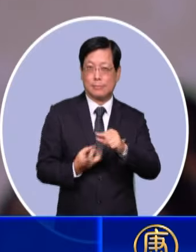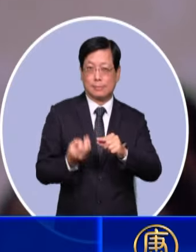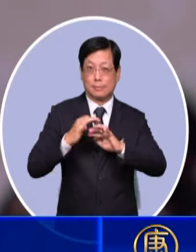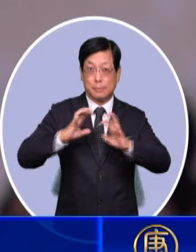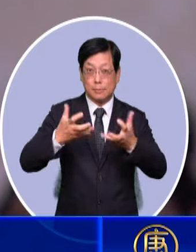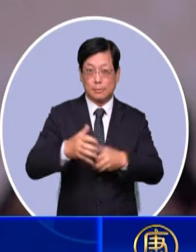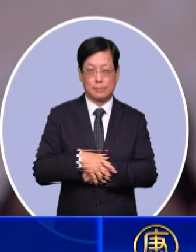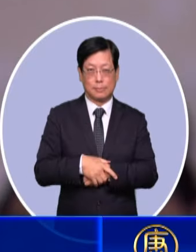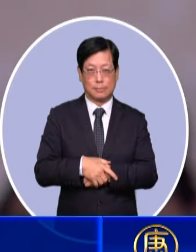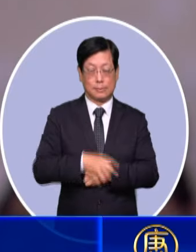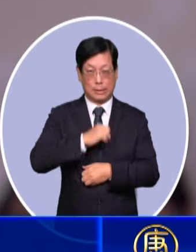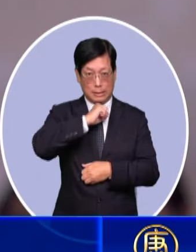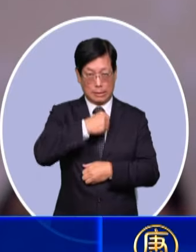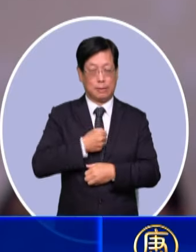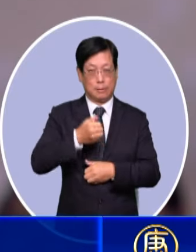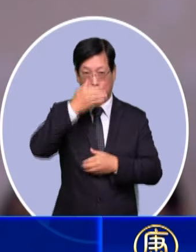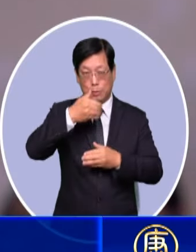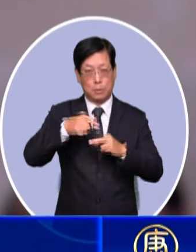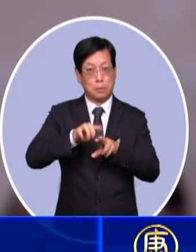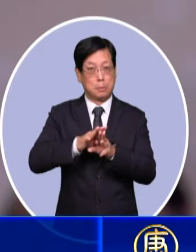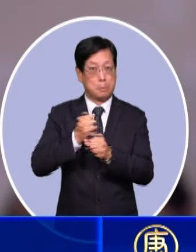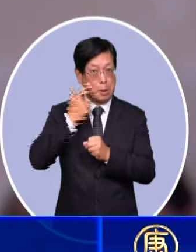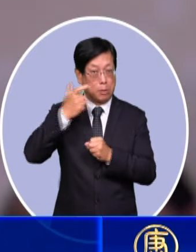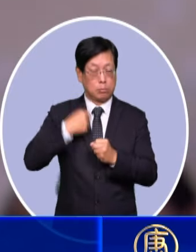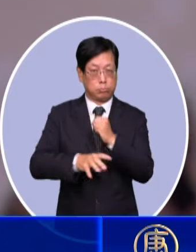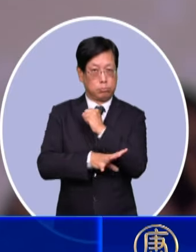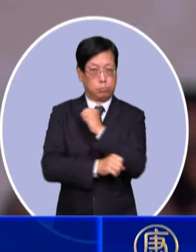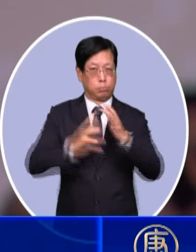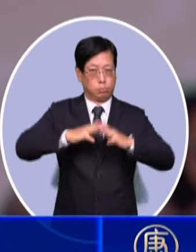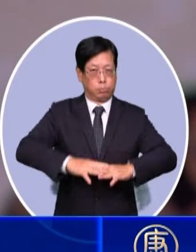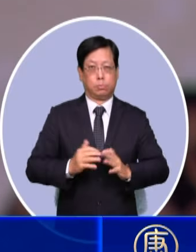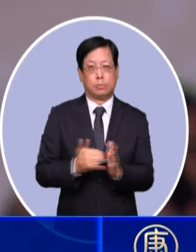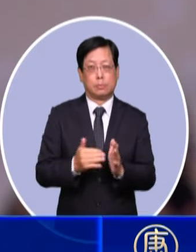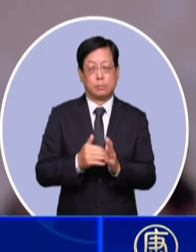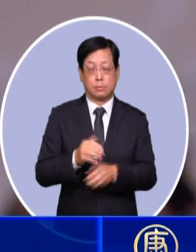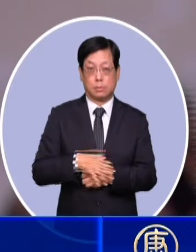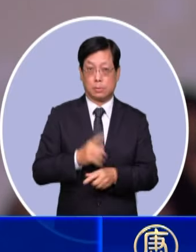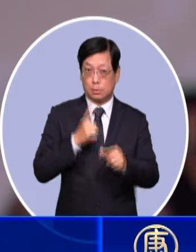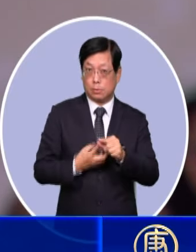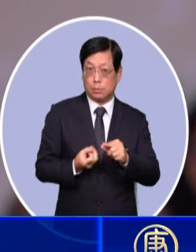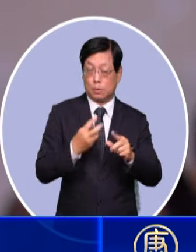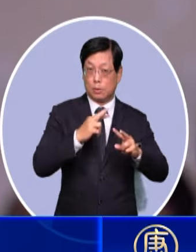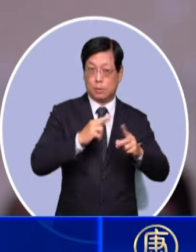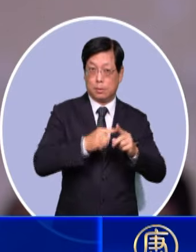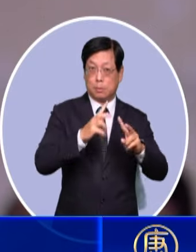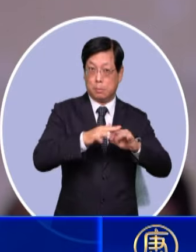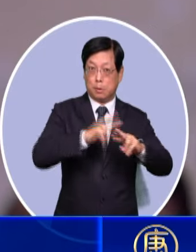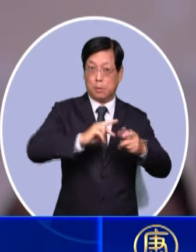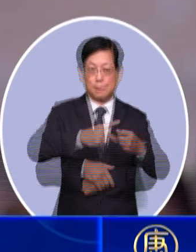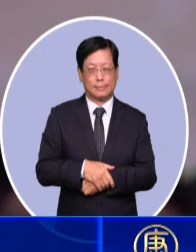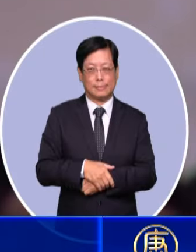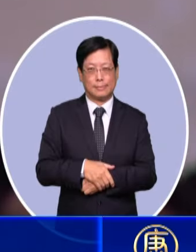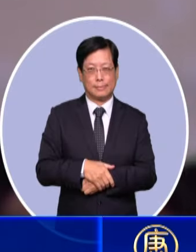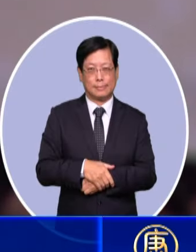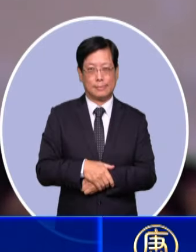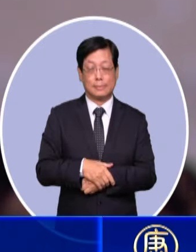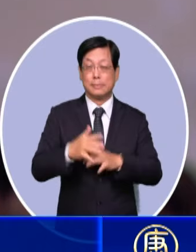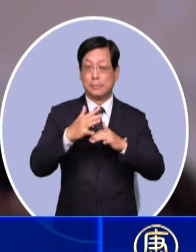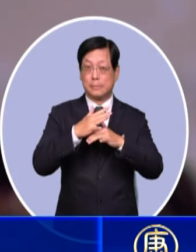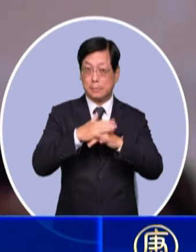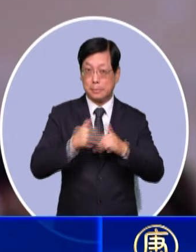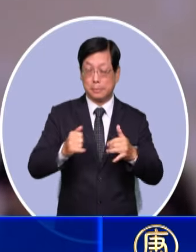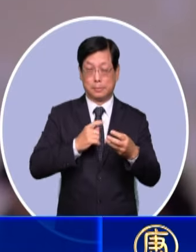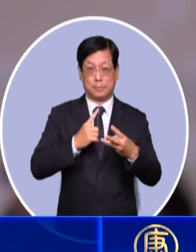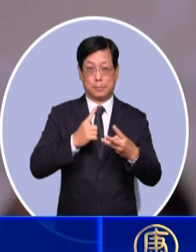国已经在台澎金马落地生根，和中华人民共和国互不隶属，民族